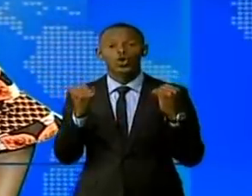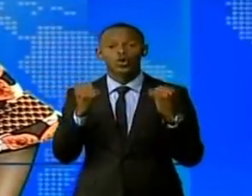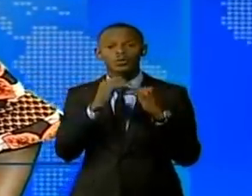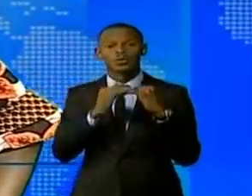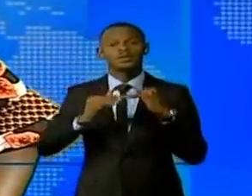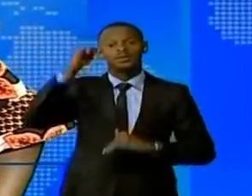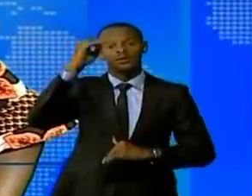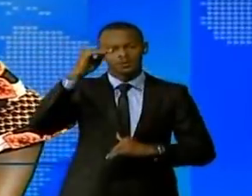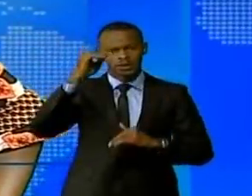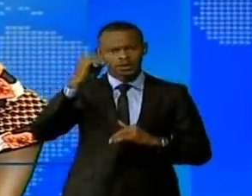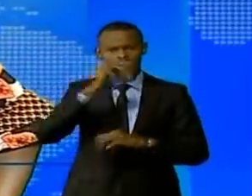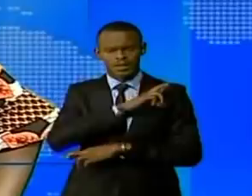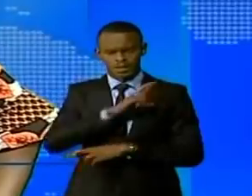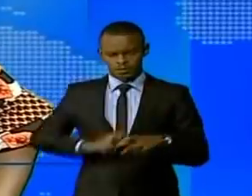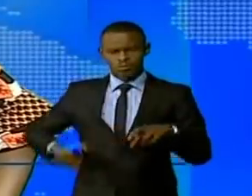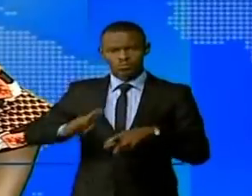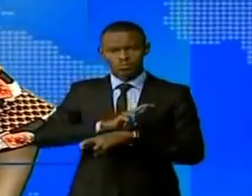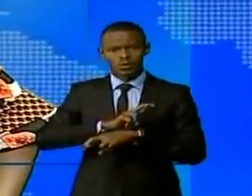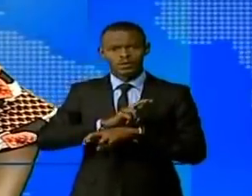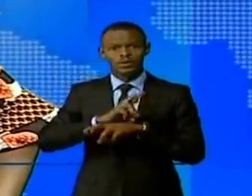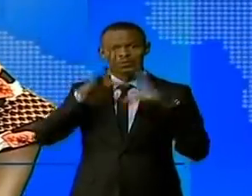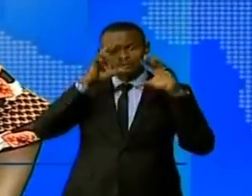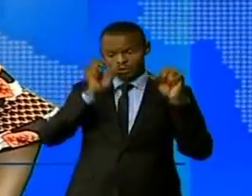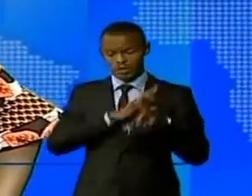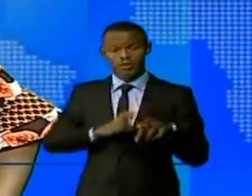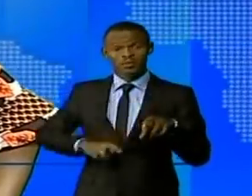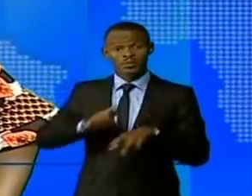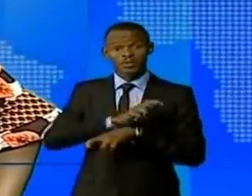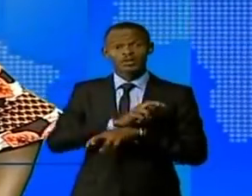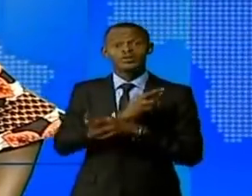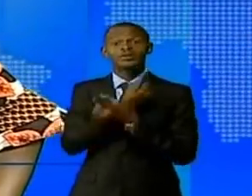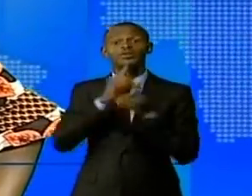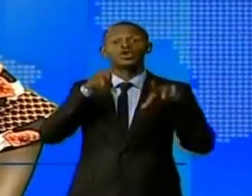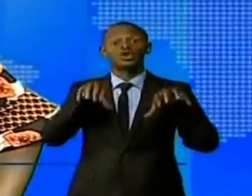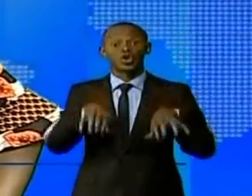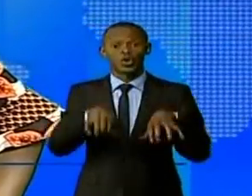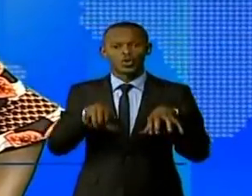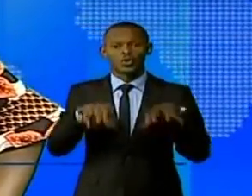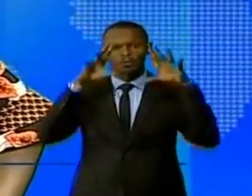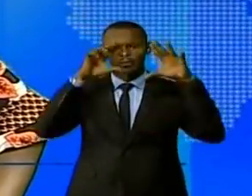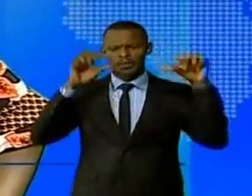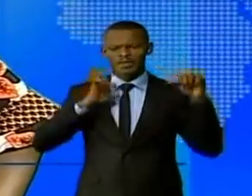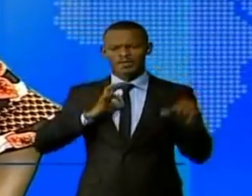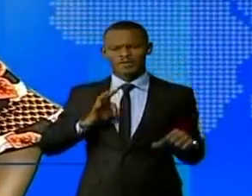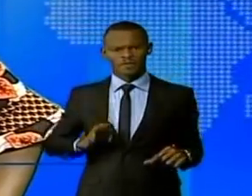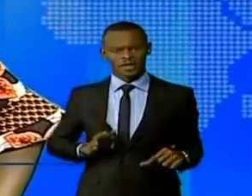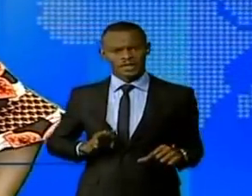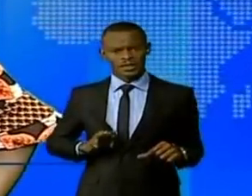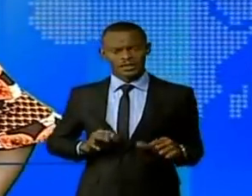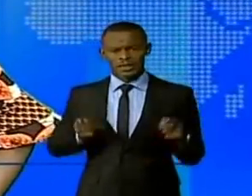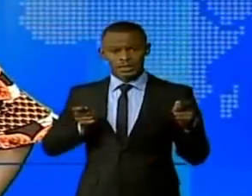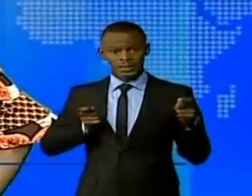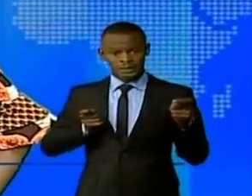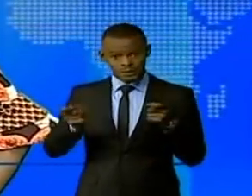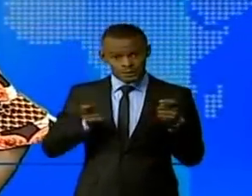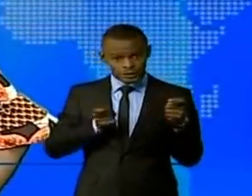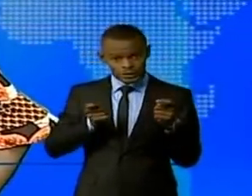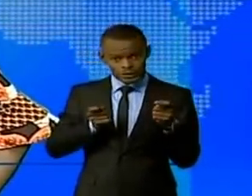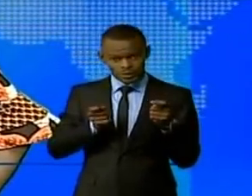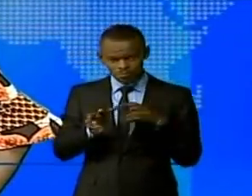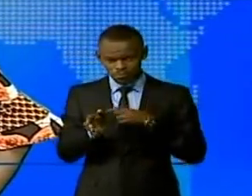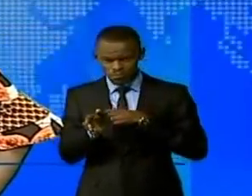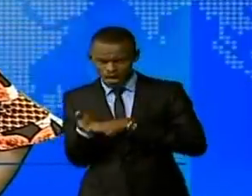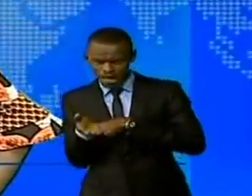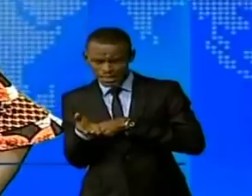Congo et de la police nationale congolaise, Félix-Antoine Tshisekedi, a présidé cet avant-midi une réunion du